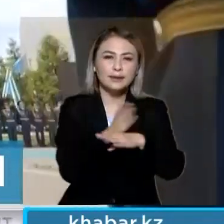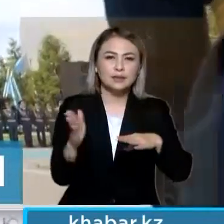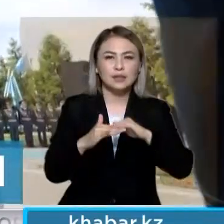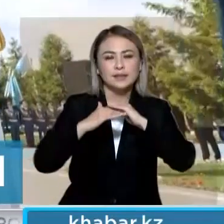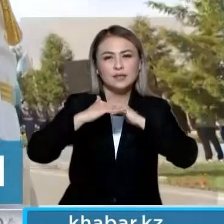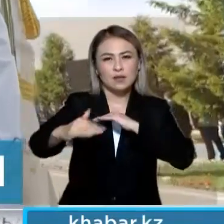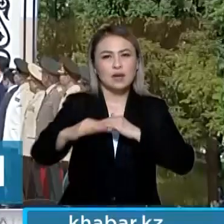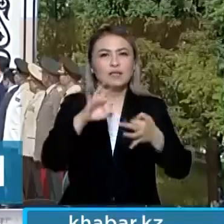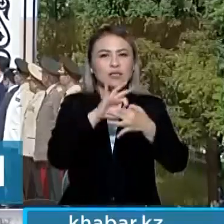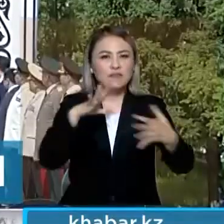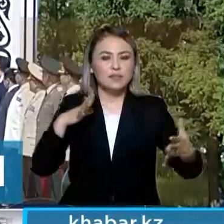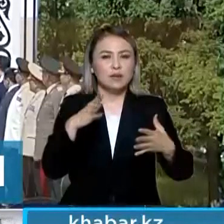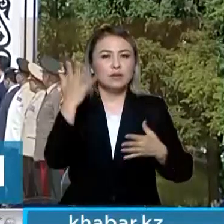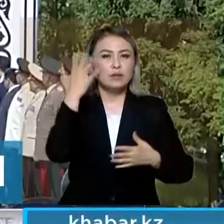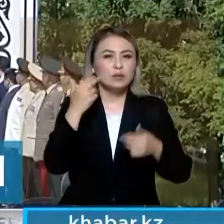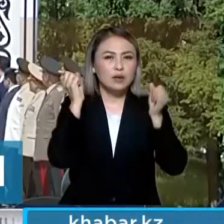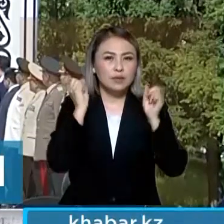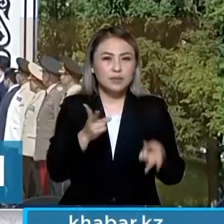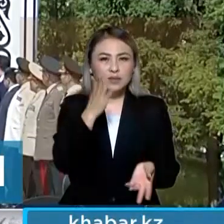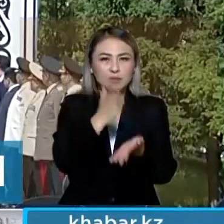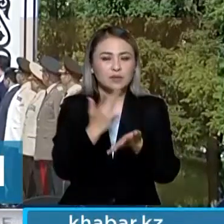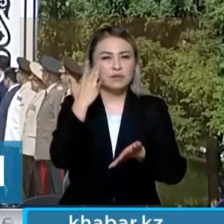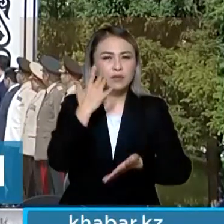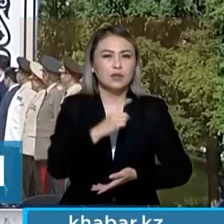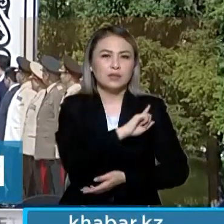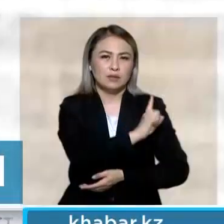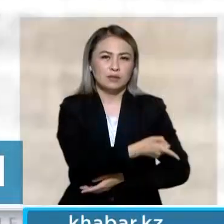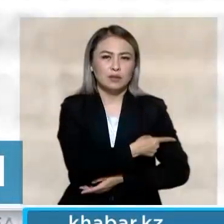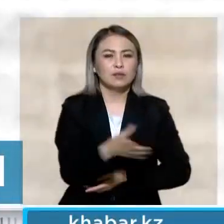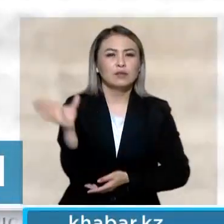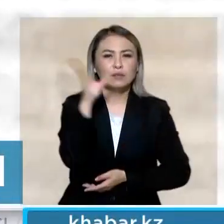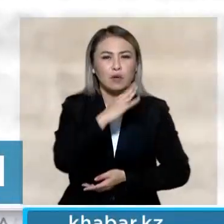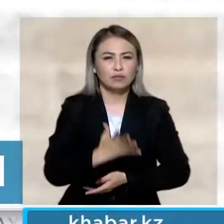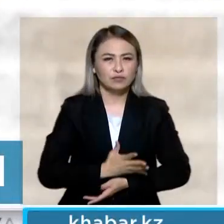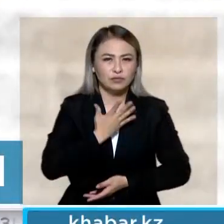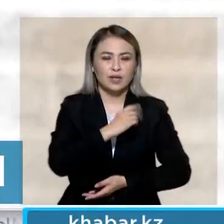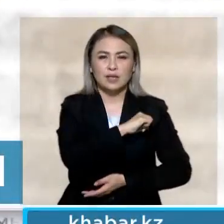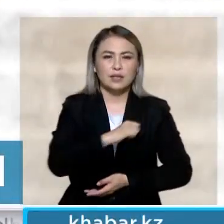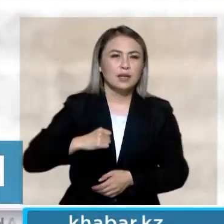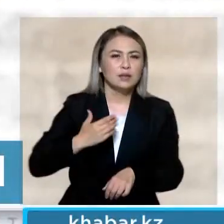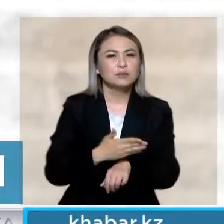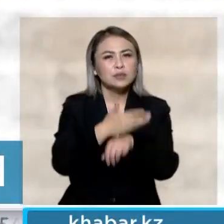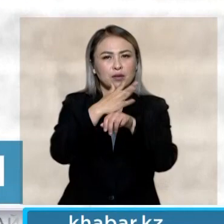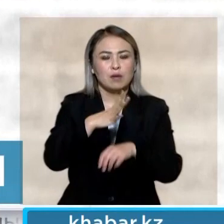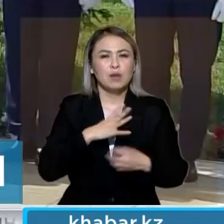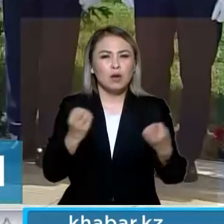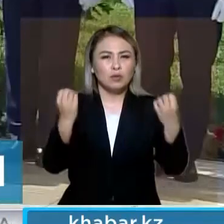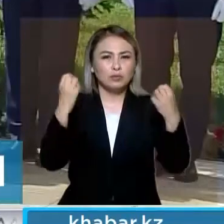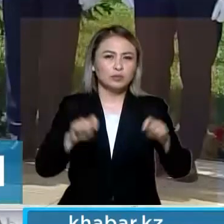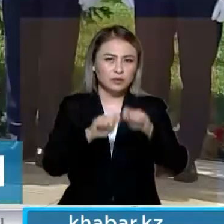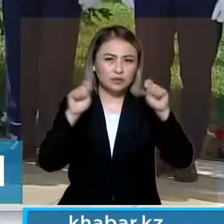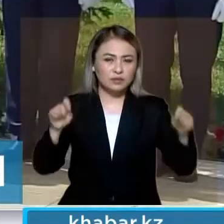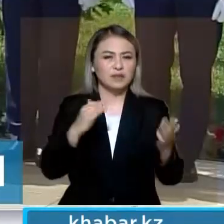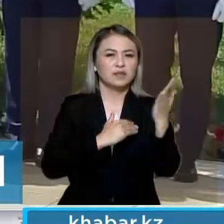пен тәуелсіздікке қауіп төнгенде ерлікке жетелейтін қуатқа ие. Еліміздегі ең биік тудың түбінде өткен салтанатты рәсімде